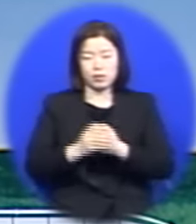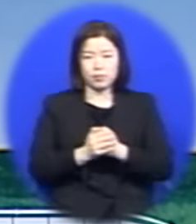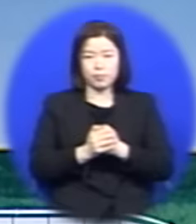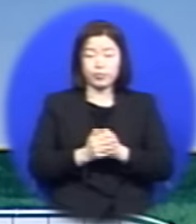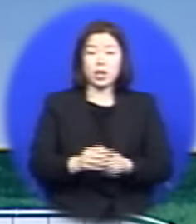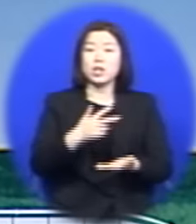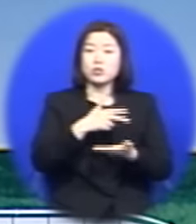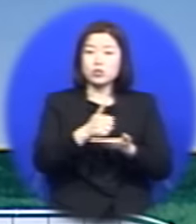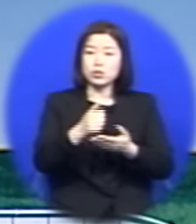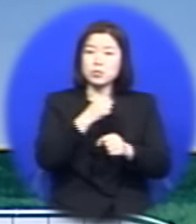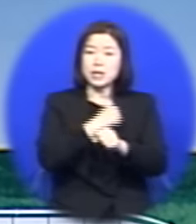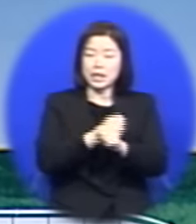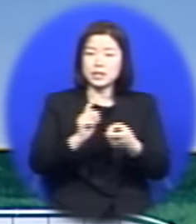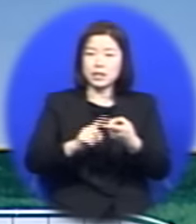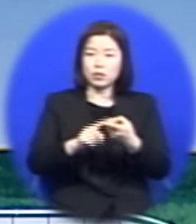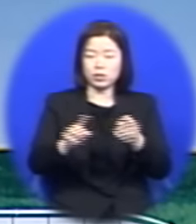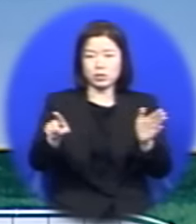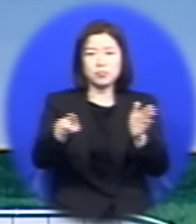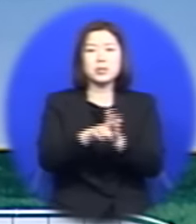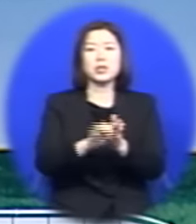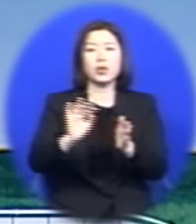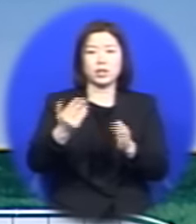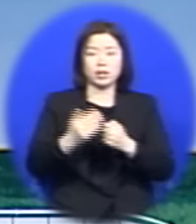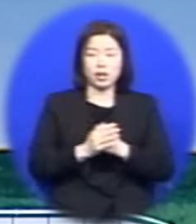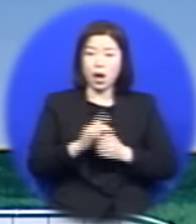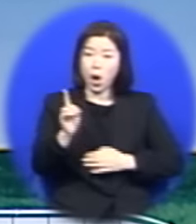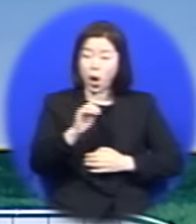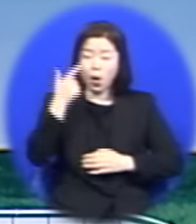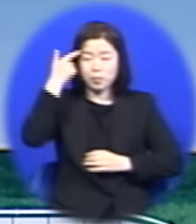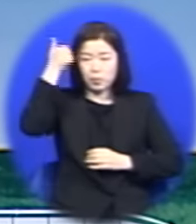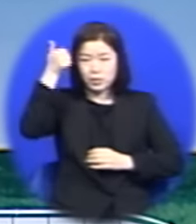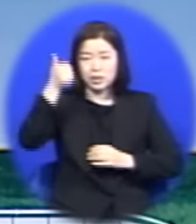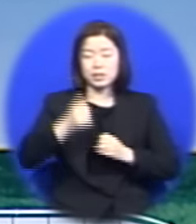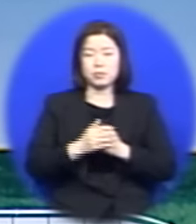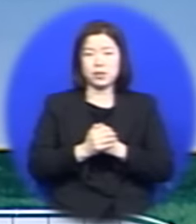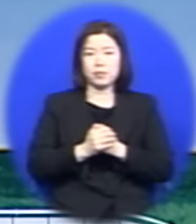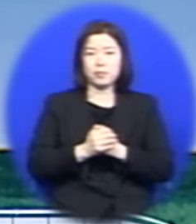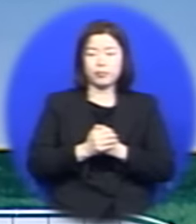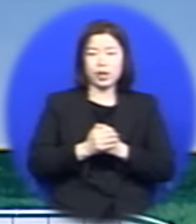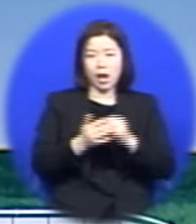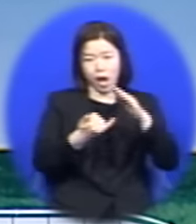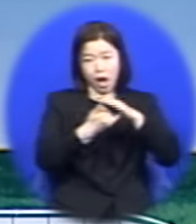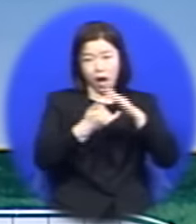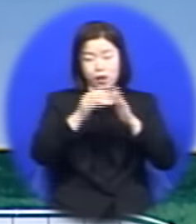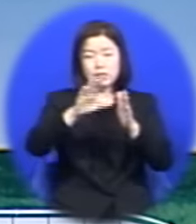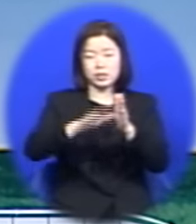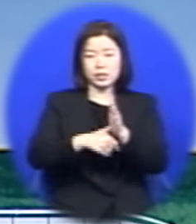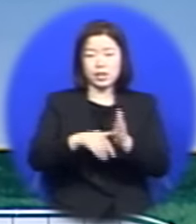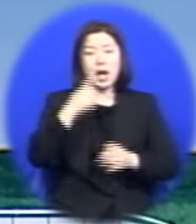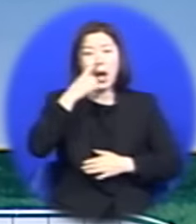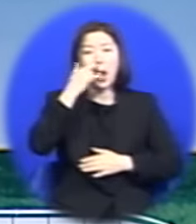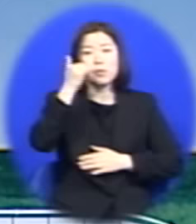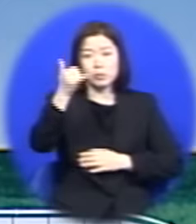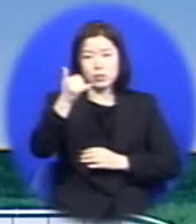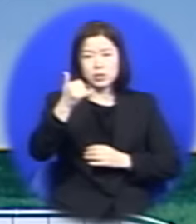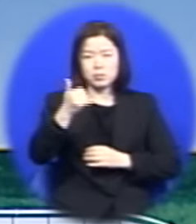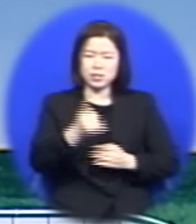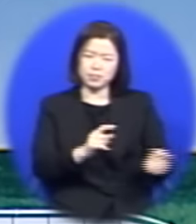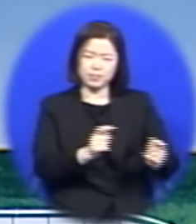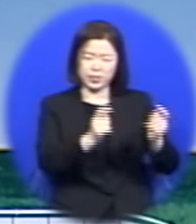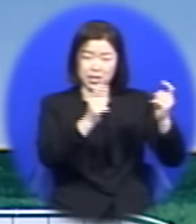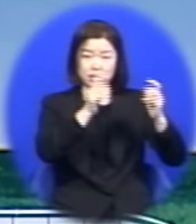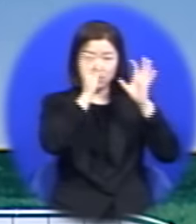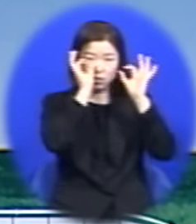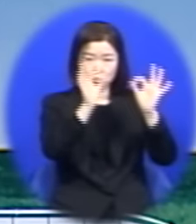주님이 하실 거라는 것을 믿어야 한다는 겁니다. 어느 목사님이 어려서 아버님, 어머님이 그렇게 다투시는